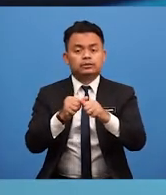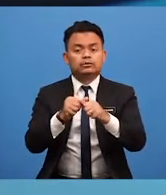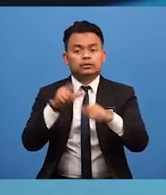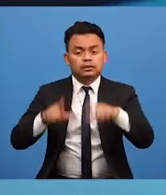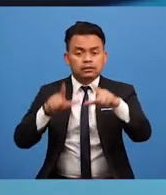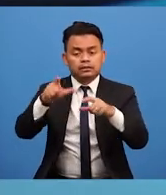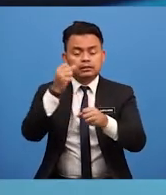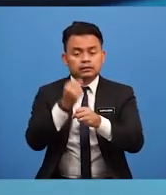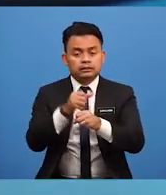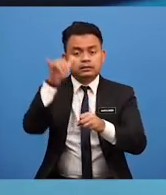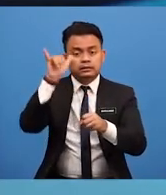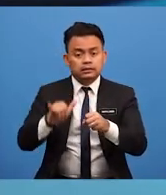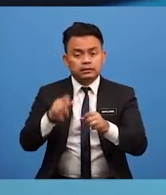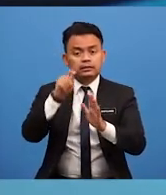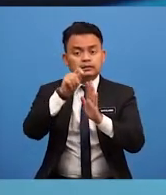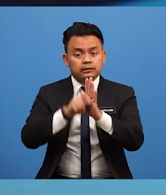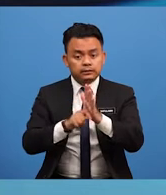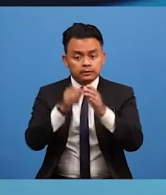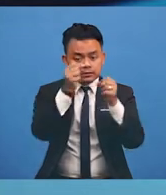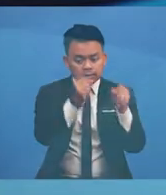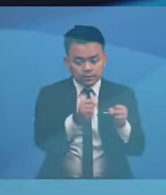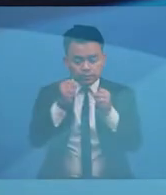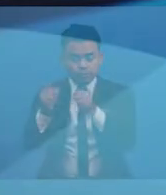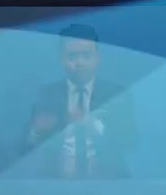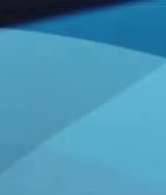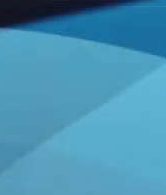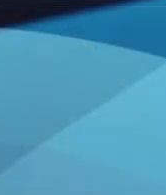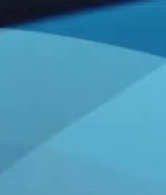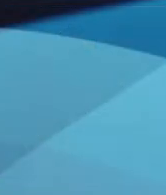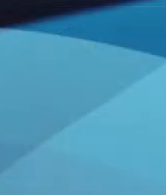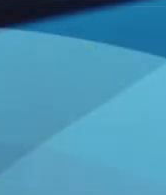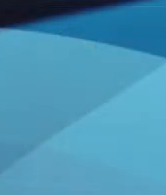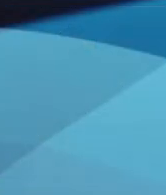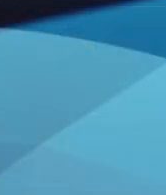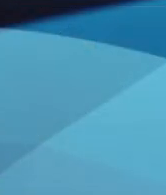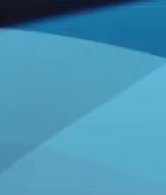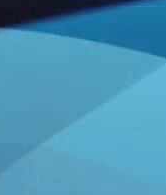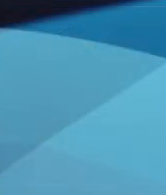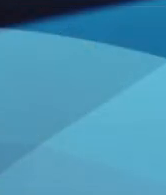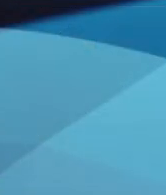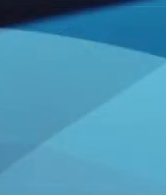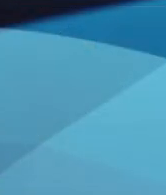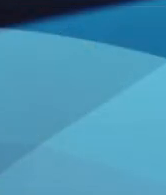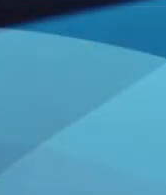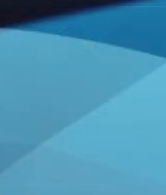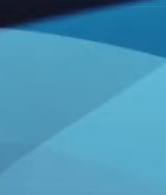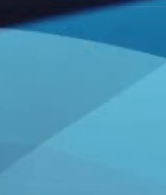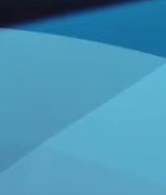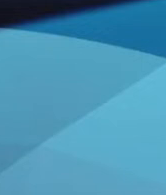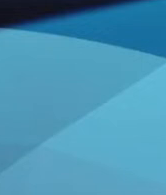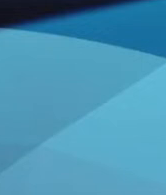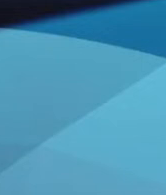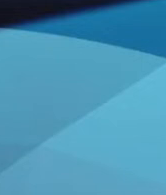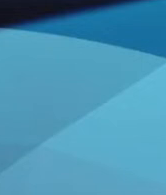Peralatan yang pertama ialah mesin pengisar. Mesin pengisar ialah alat yang